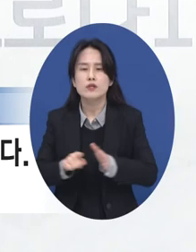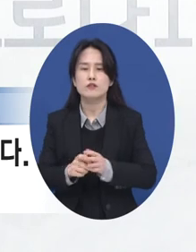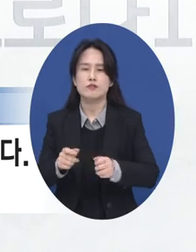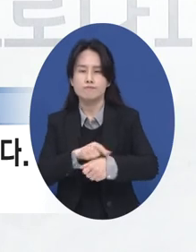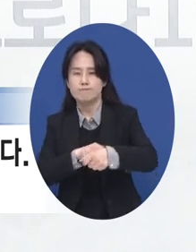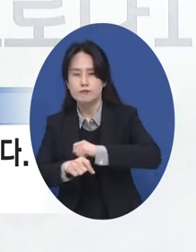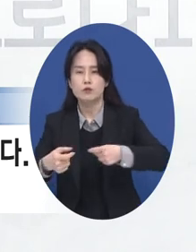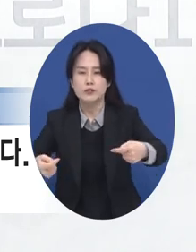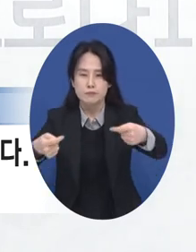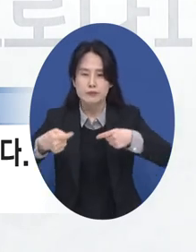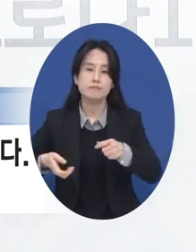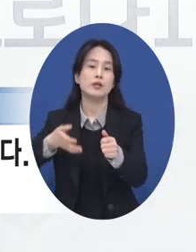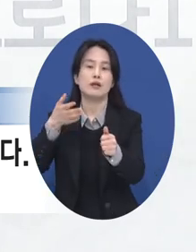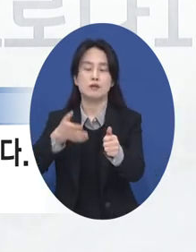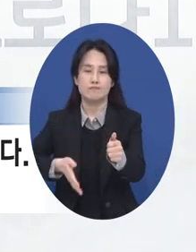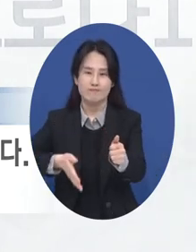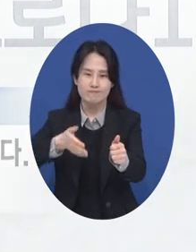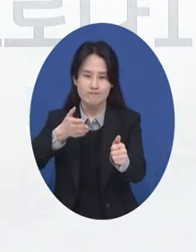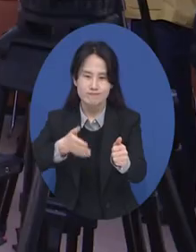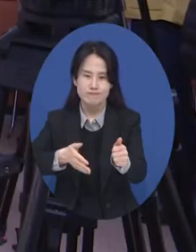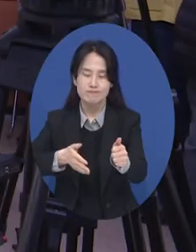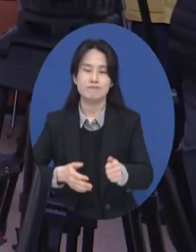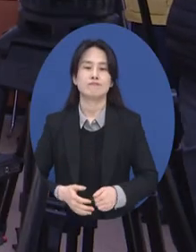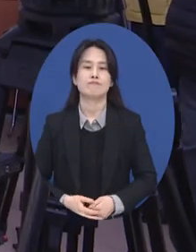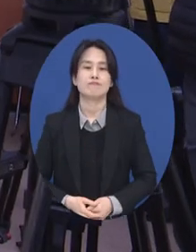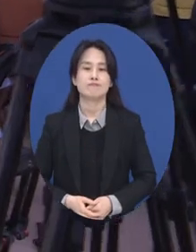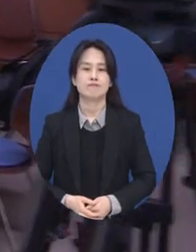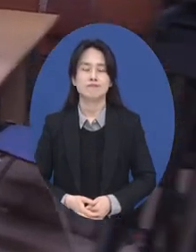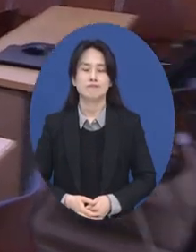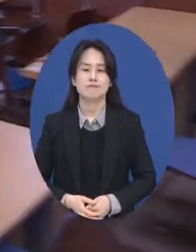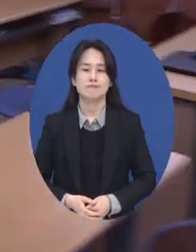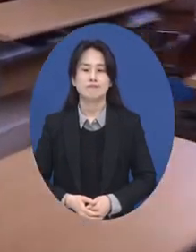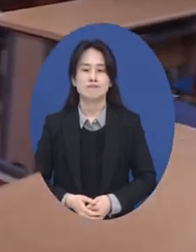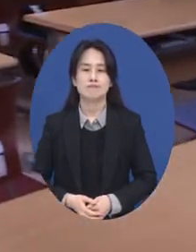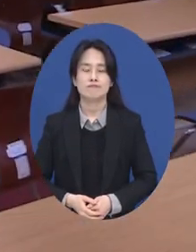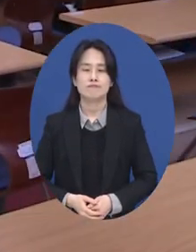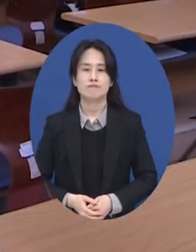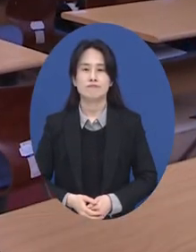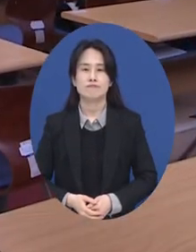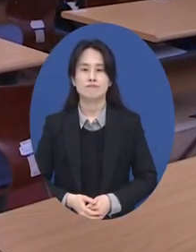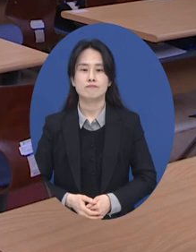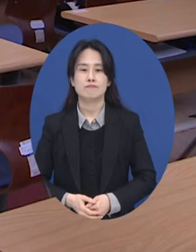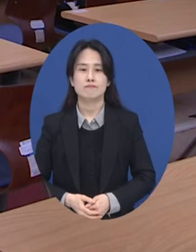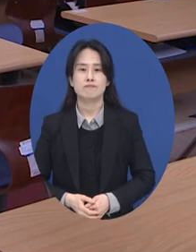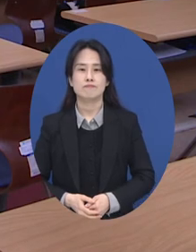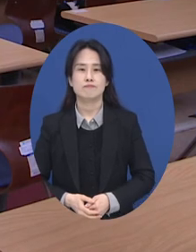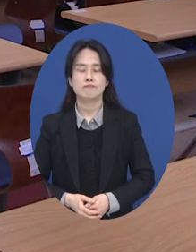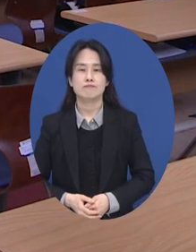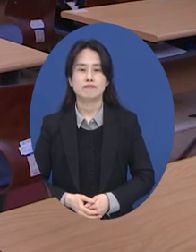적극 동참해 주시기를 부탁드립니다. 경기CTV 최창순입니다.